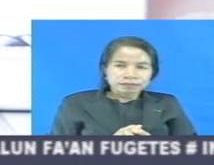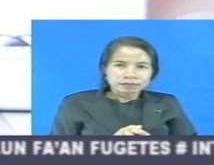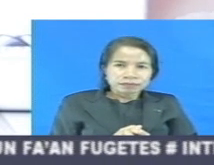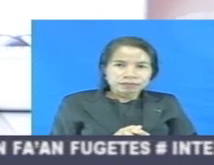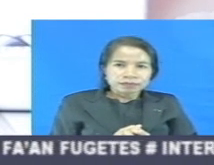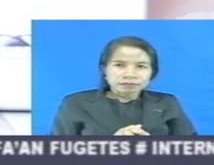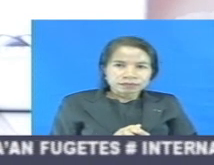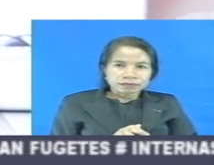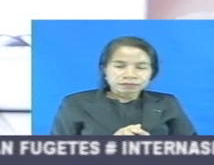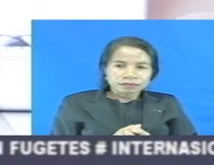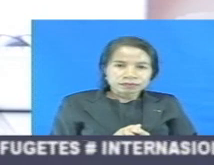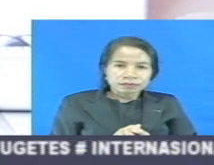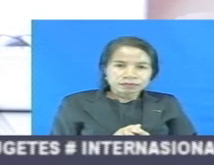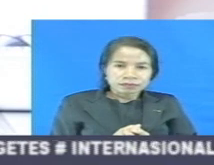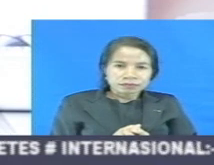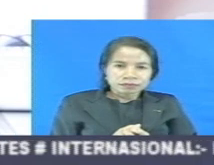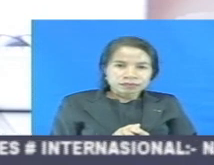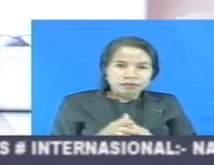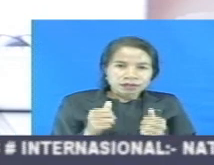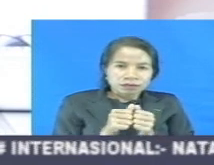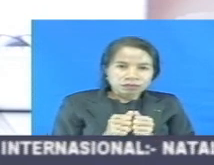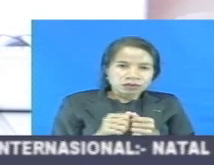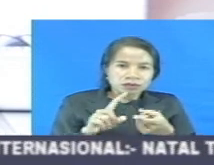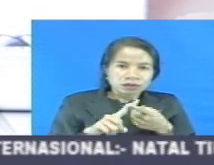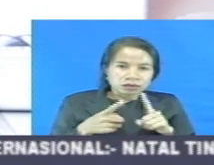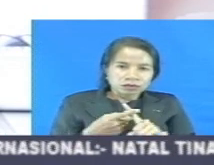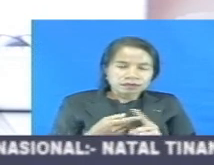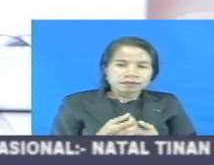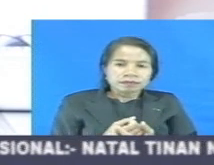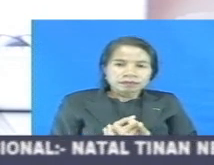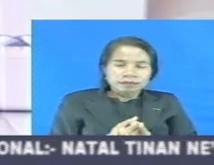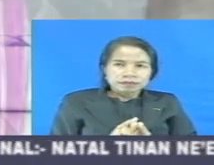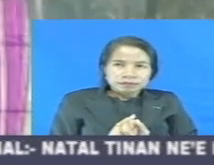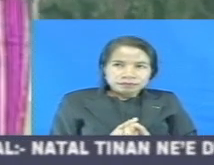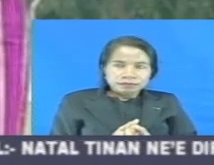meteorologia e geofisika timor leste nien hamudu kamenya belon dulsia tilman